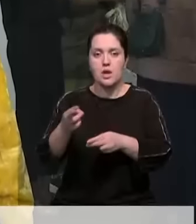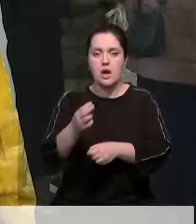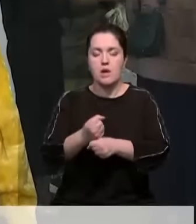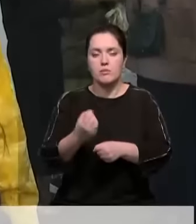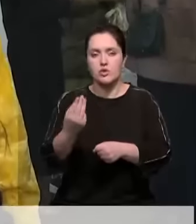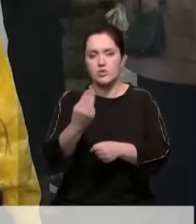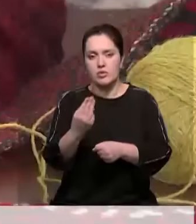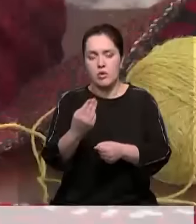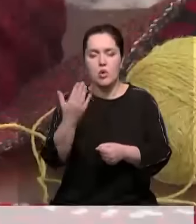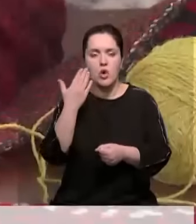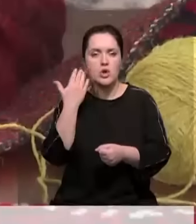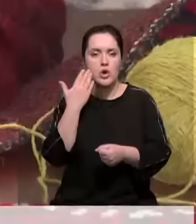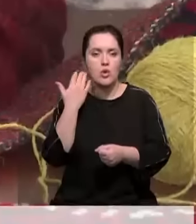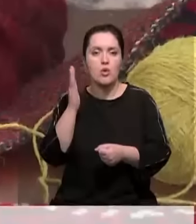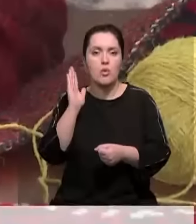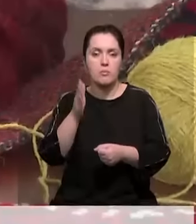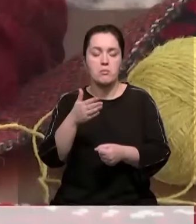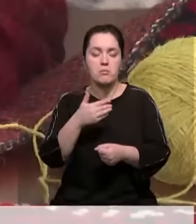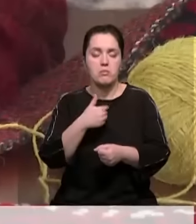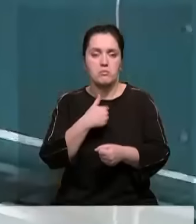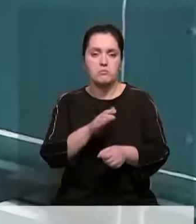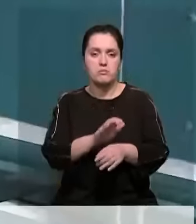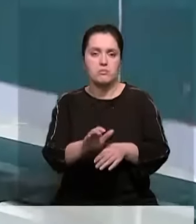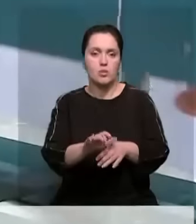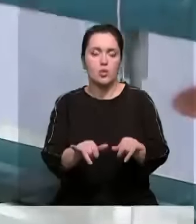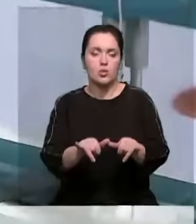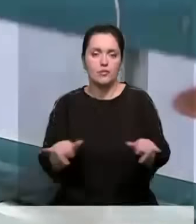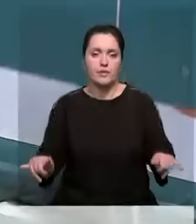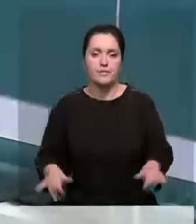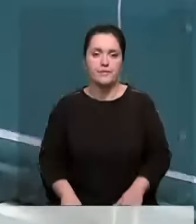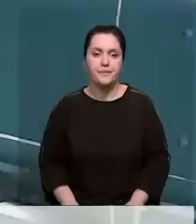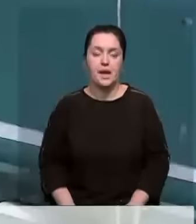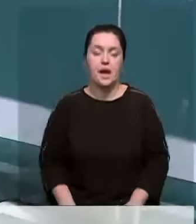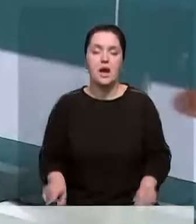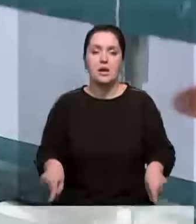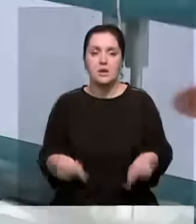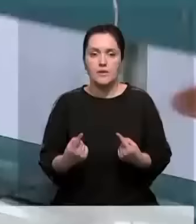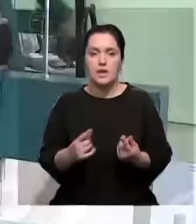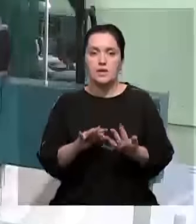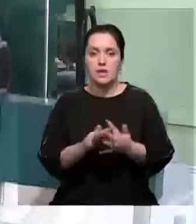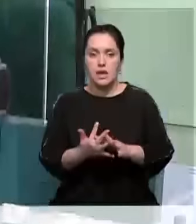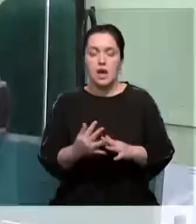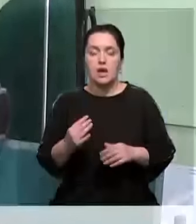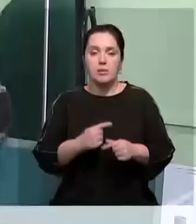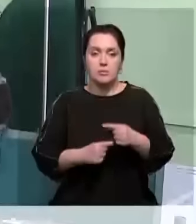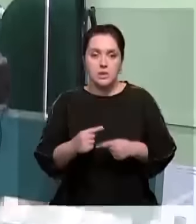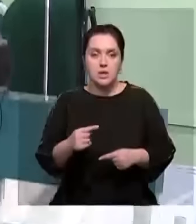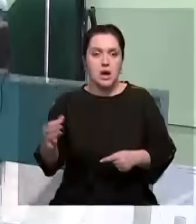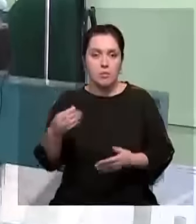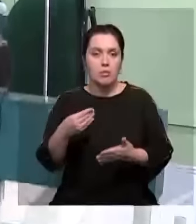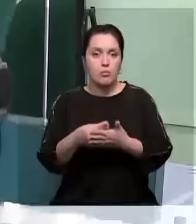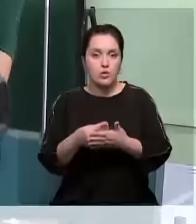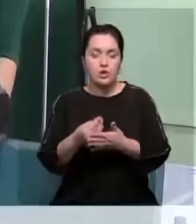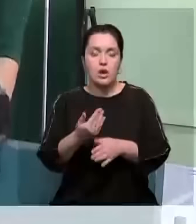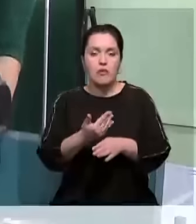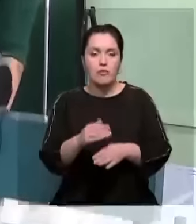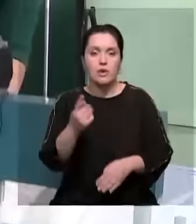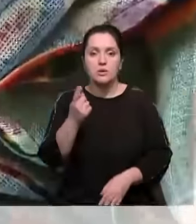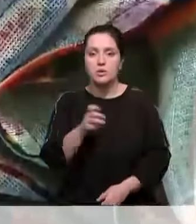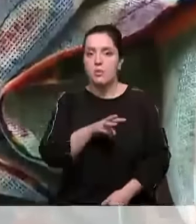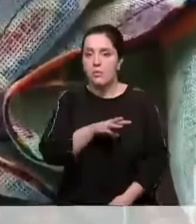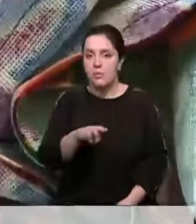шерсти. Это, несомненно, отразится на производительности. На развитие сельского бизнеса в этом году из областного бюджета выделили 100